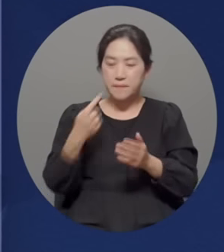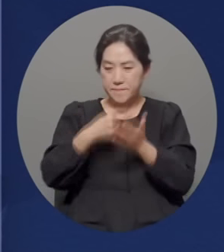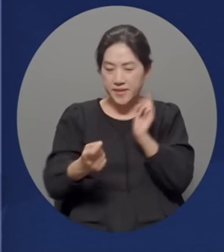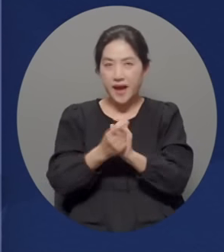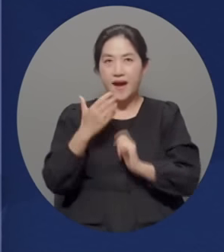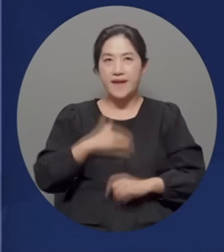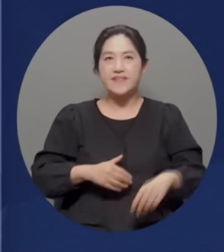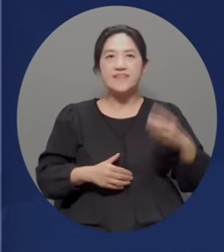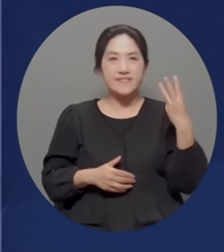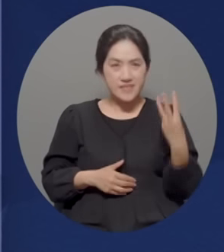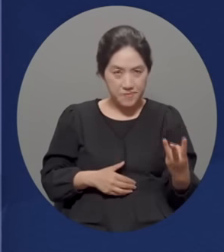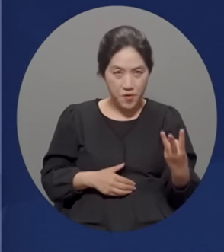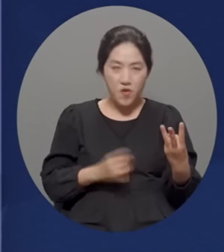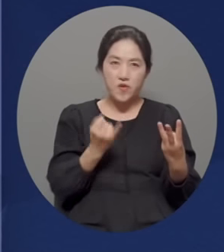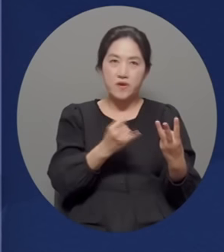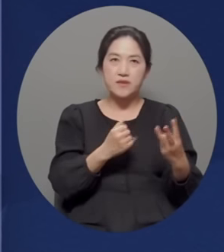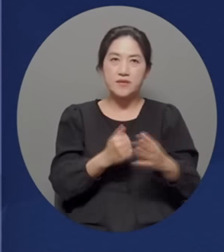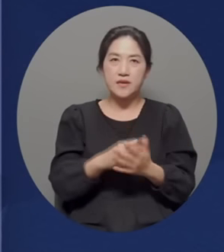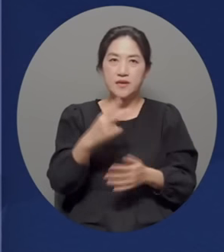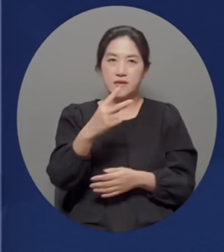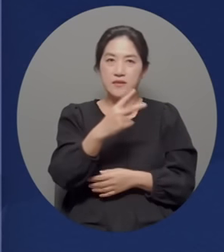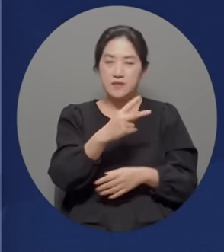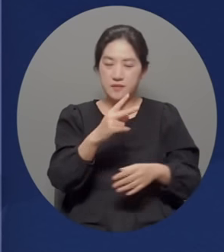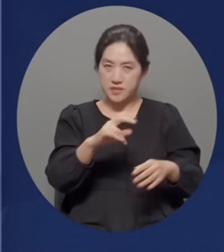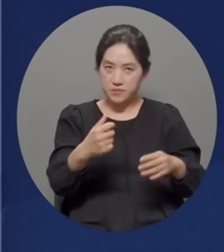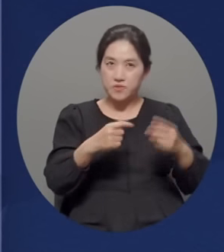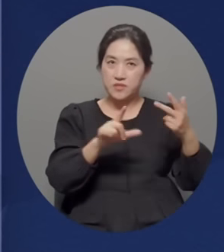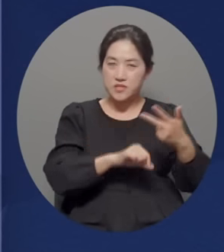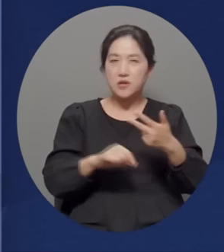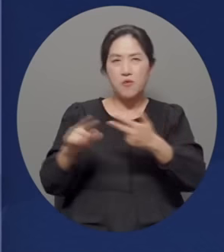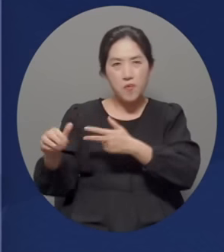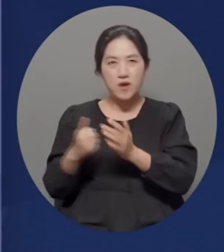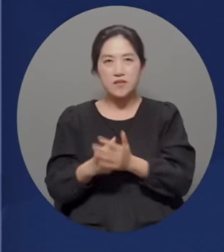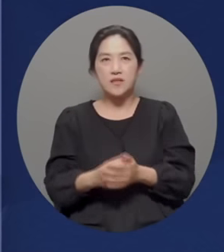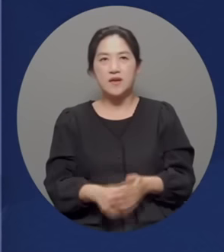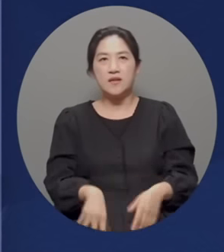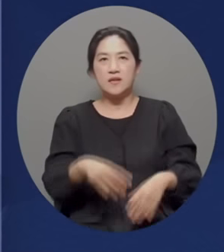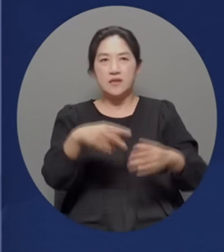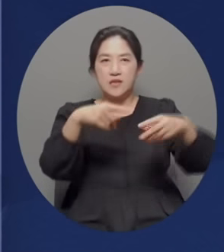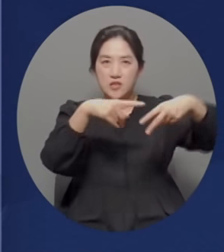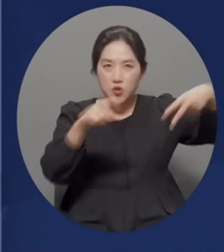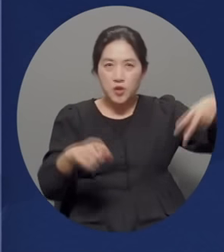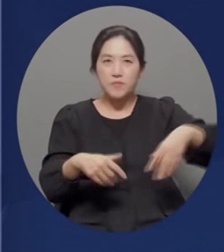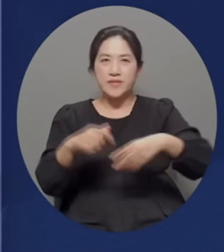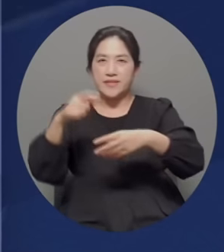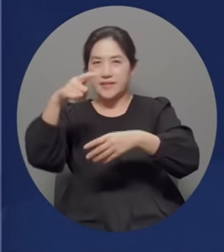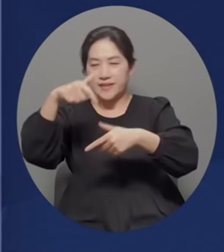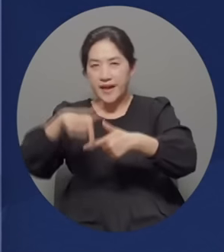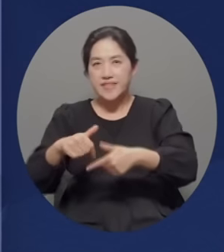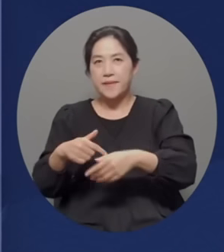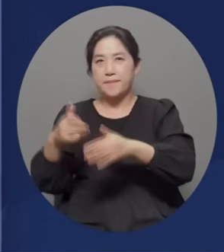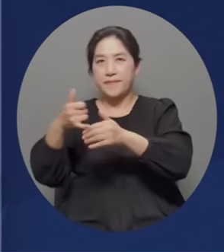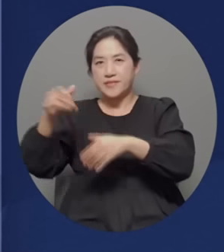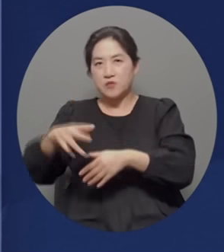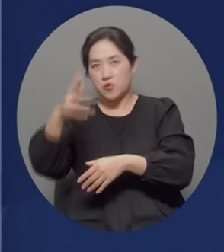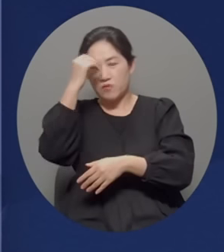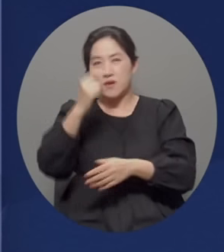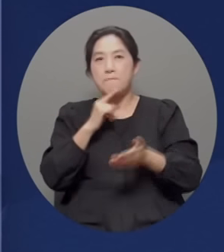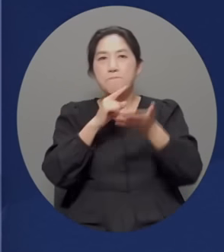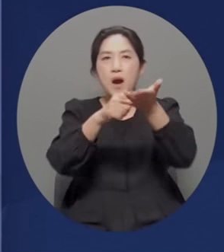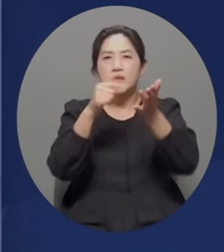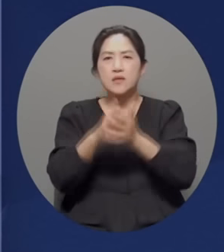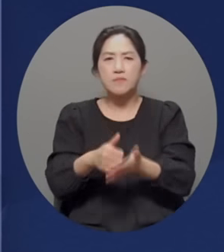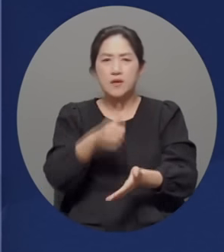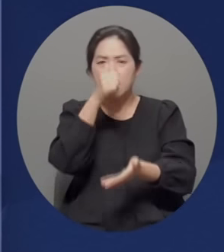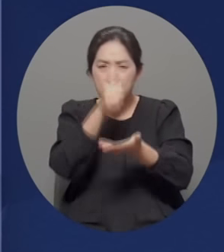2021년 7월과 이듬해 3월 서대문과 강남, 세종경찰서에 고소장을 접수했지만 피의자 특정 불가를